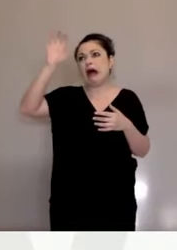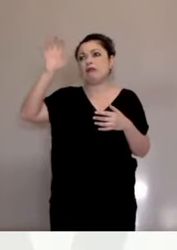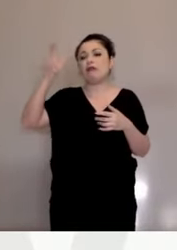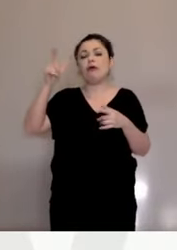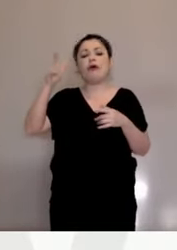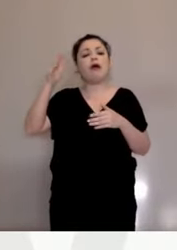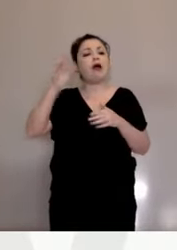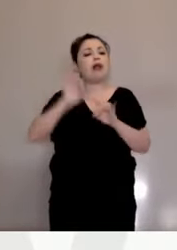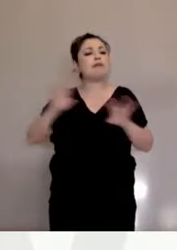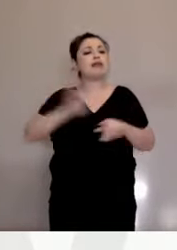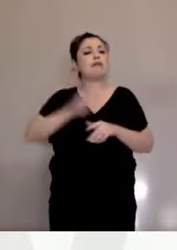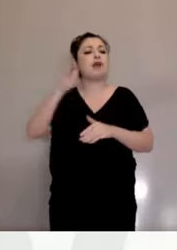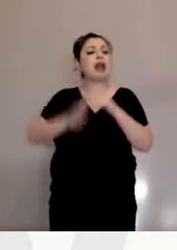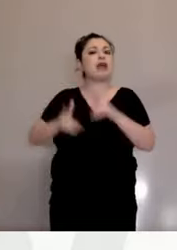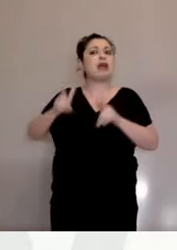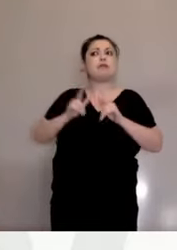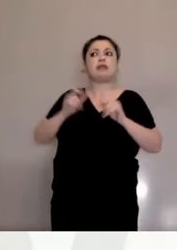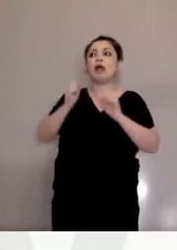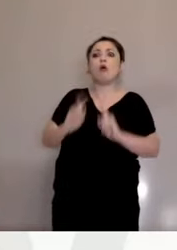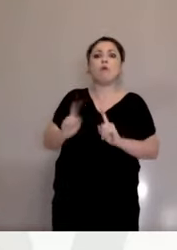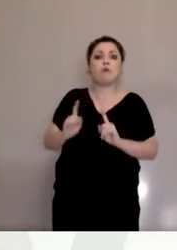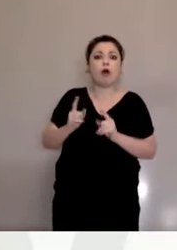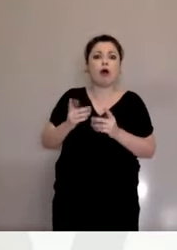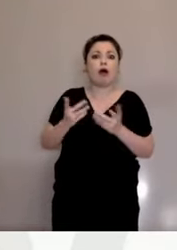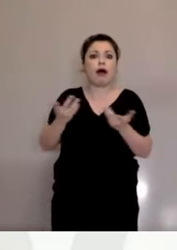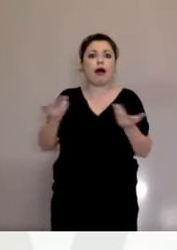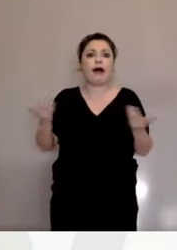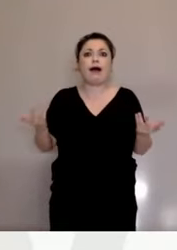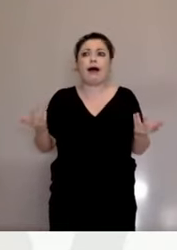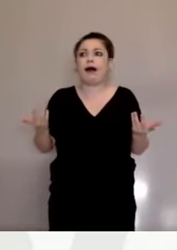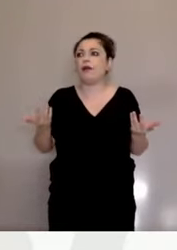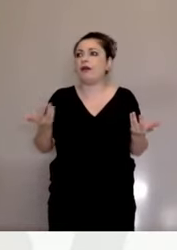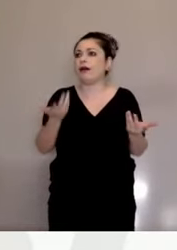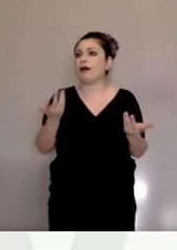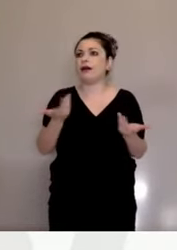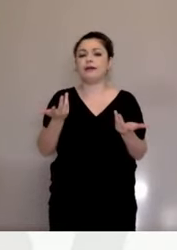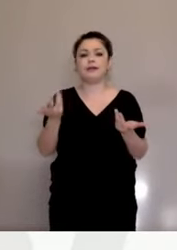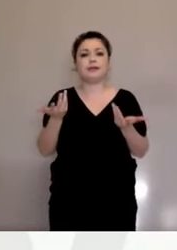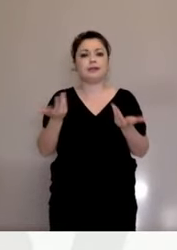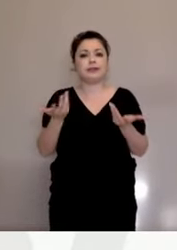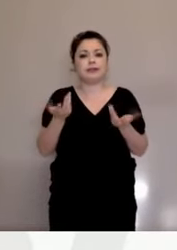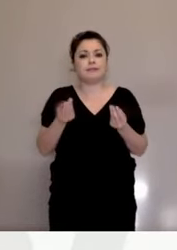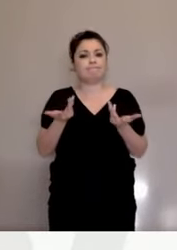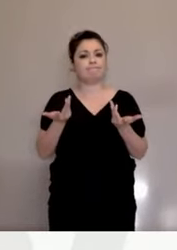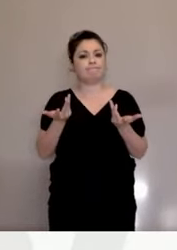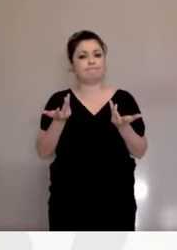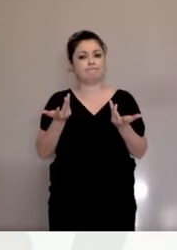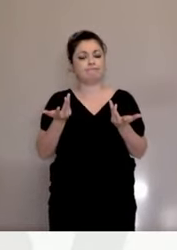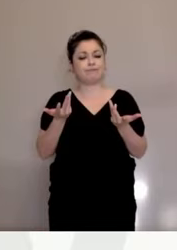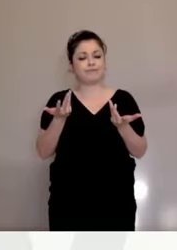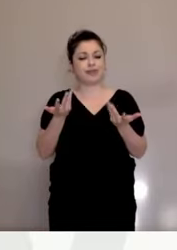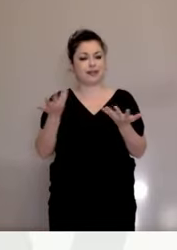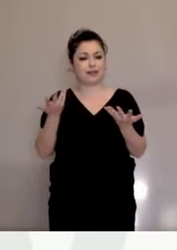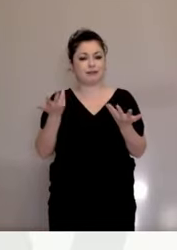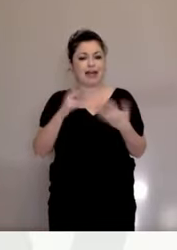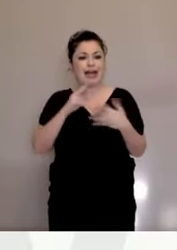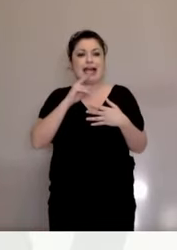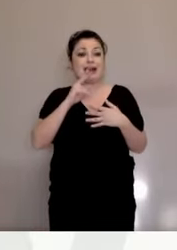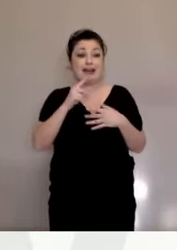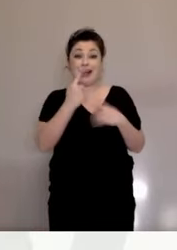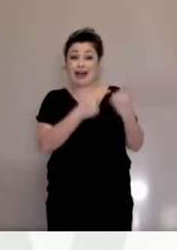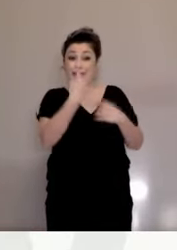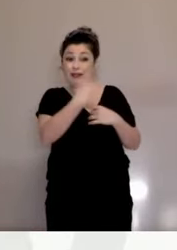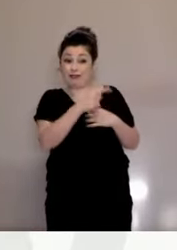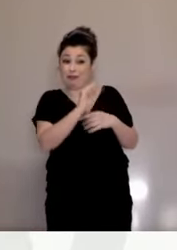nulla, come dire, nulla buona risposta a questa questione, perché se